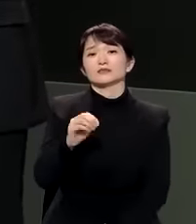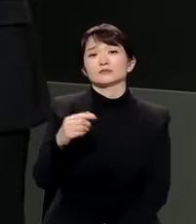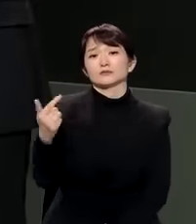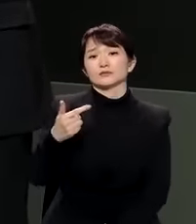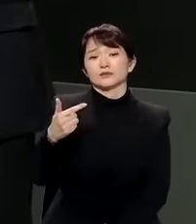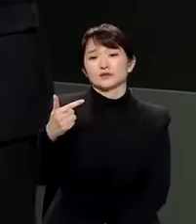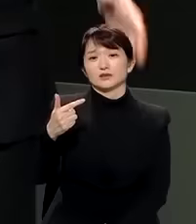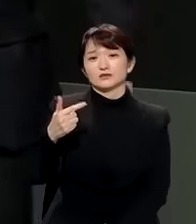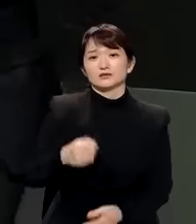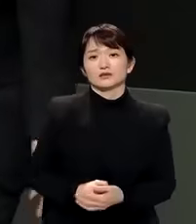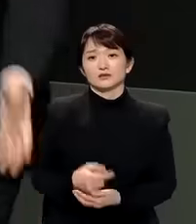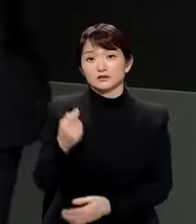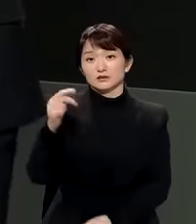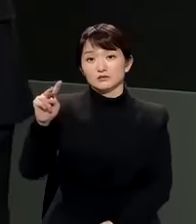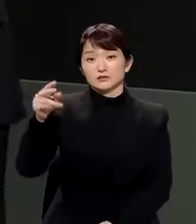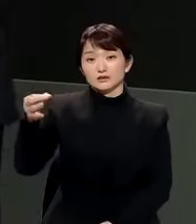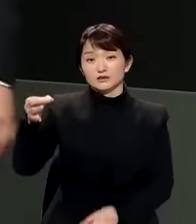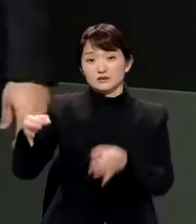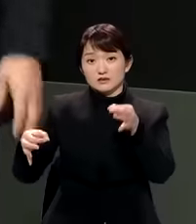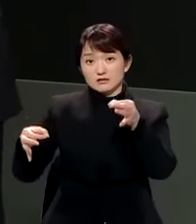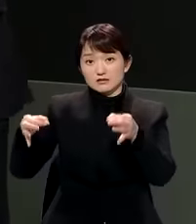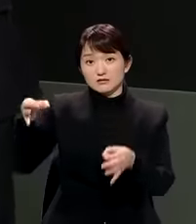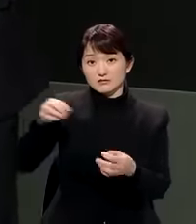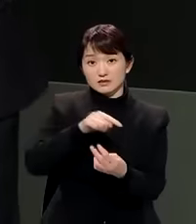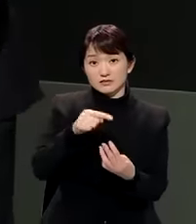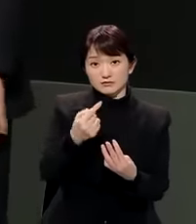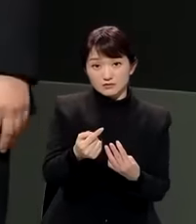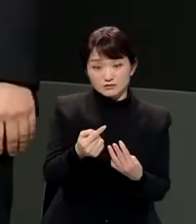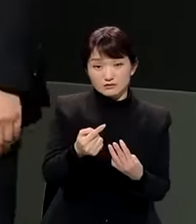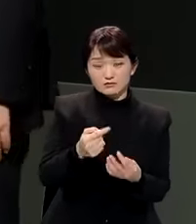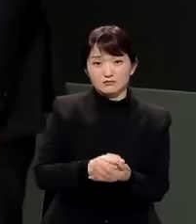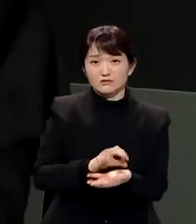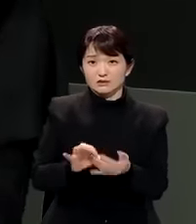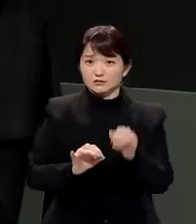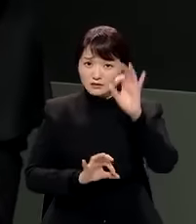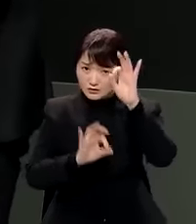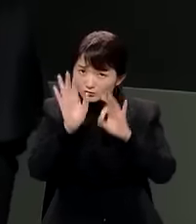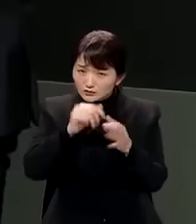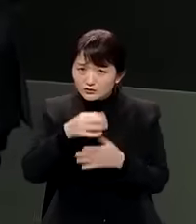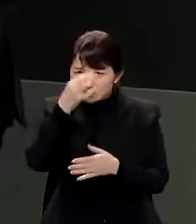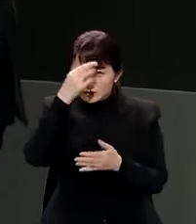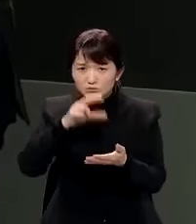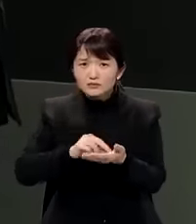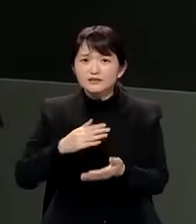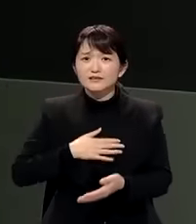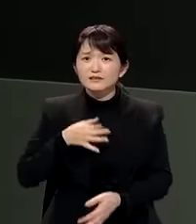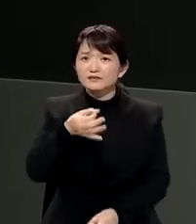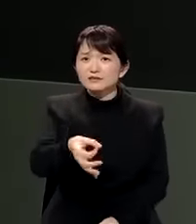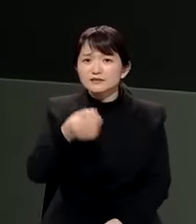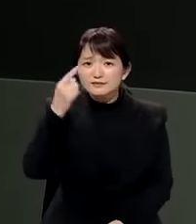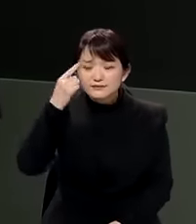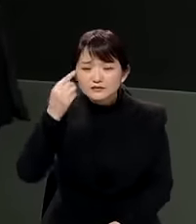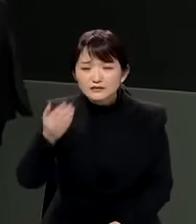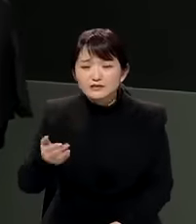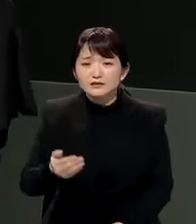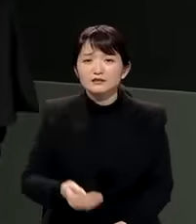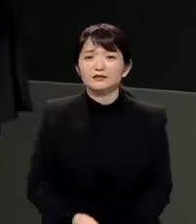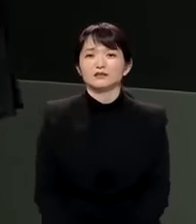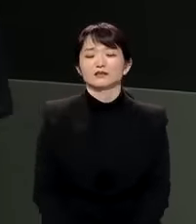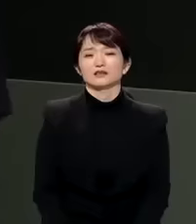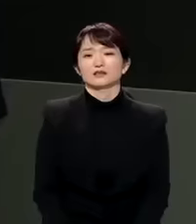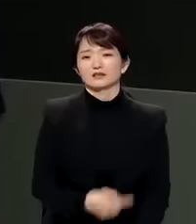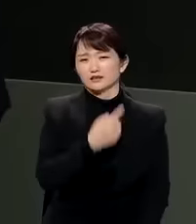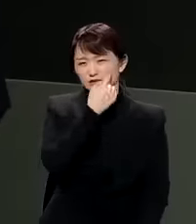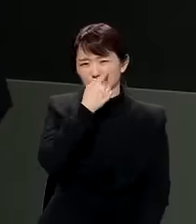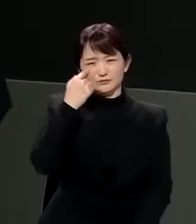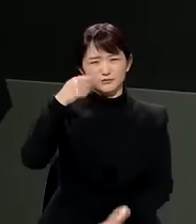값에 무려 1분의 수리비로 나갔다는 겁니다 사용자 과실도 아니고 기술 문제인데 왜 내가 그 비용을 내야 되냐 따지다